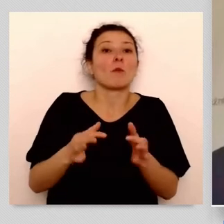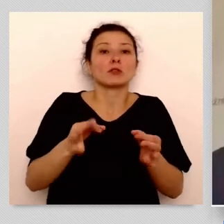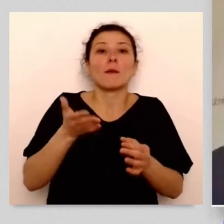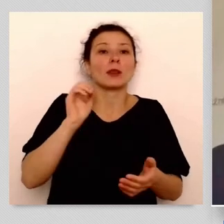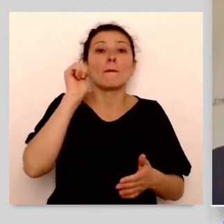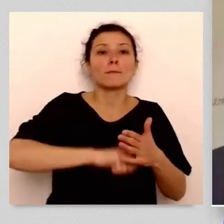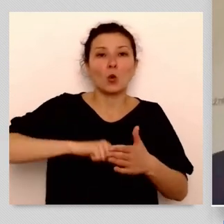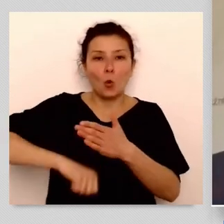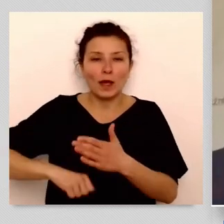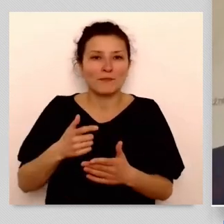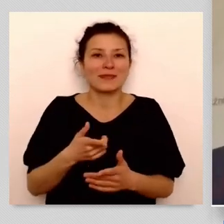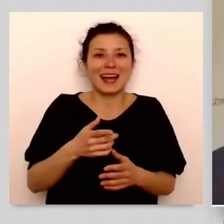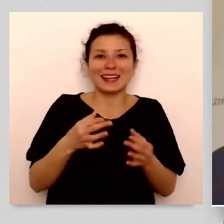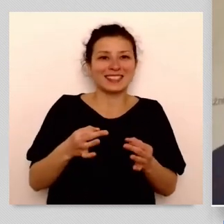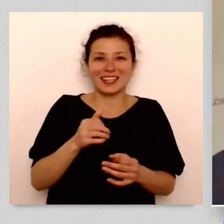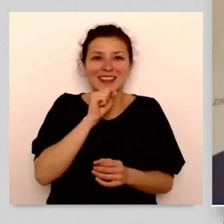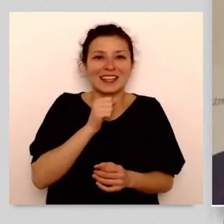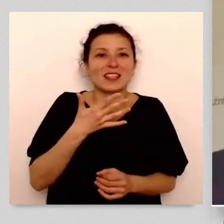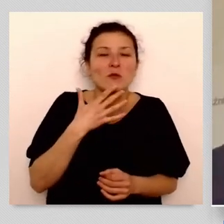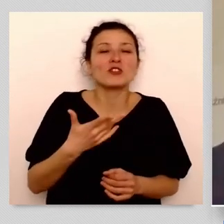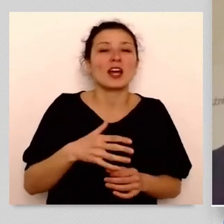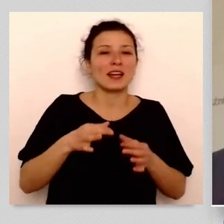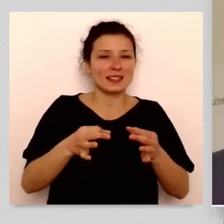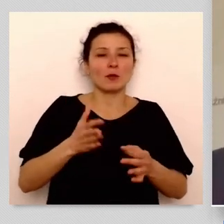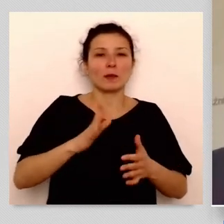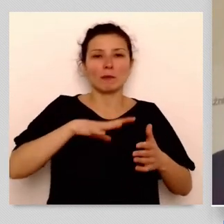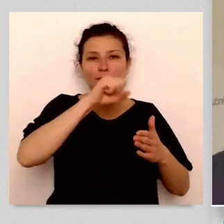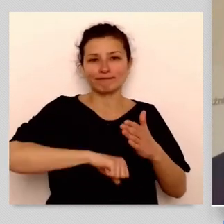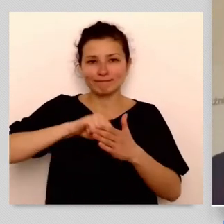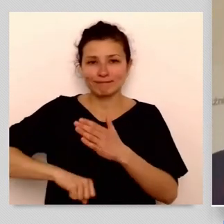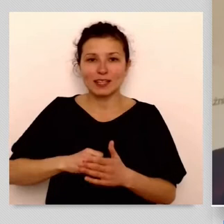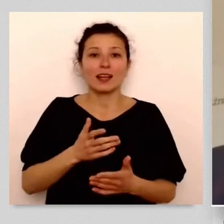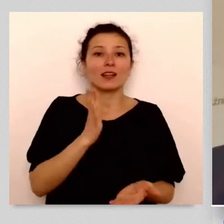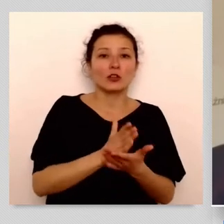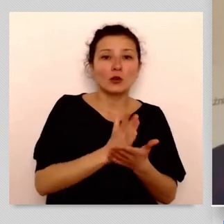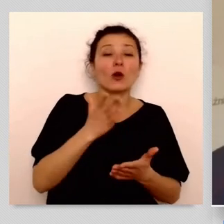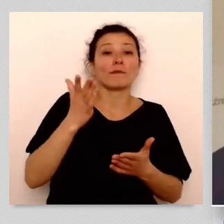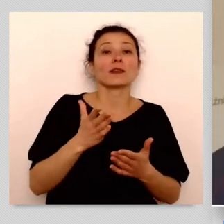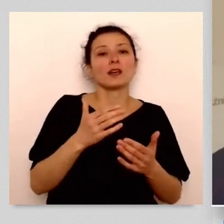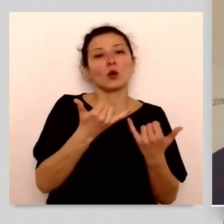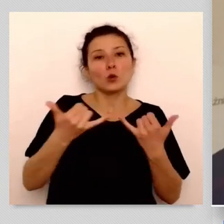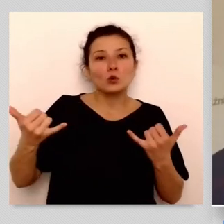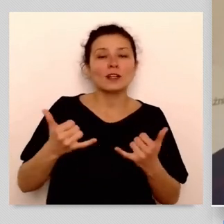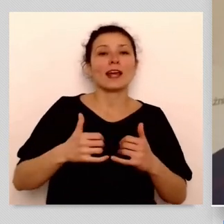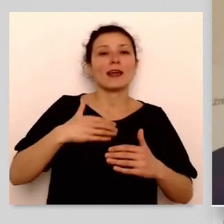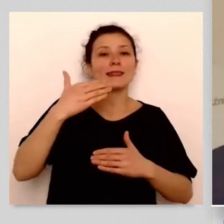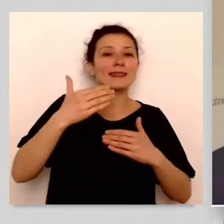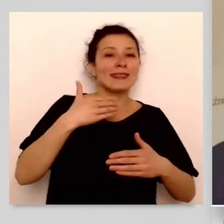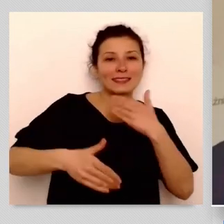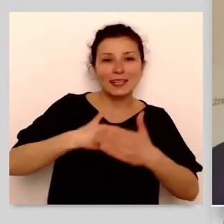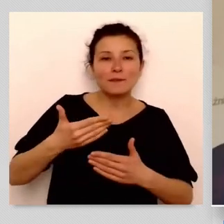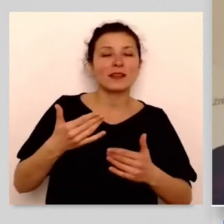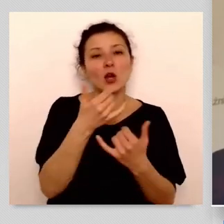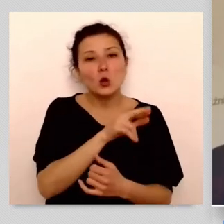a wręcz przeciwnie, w zakresie rozwijane są kolejne generacje biopaliw, które mogą być